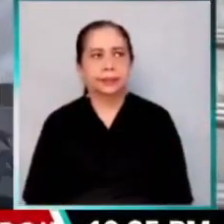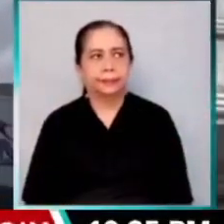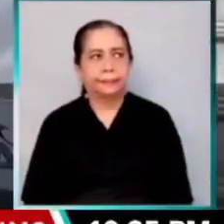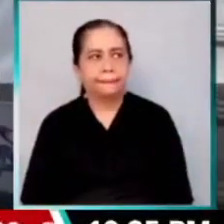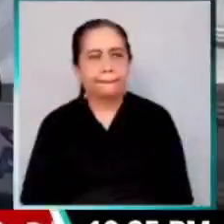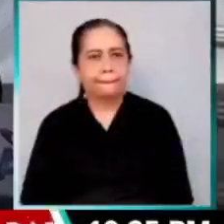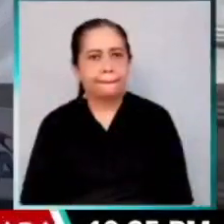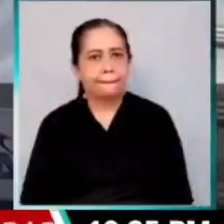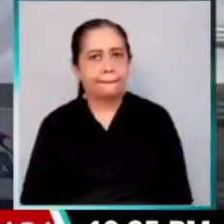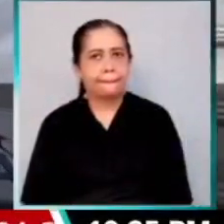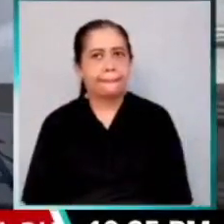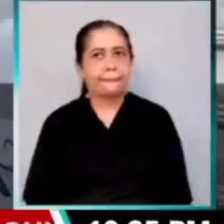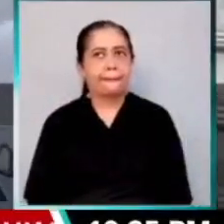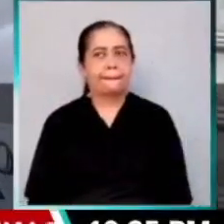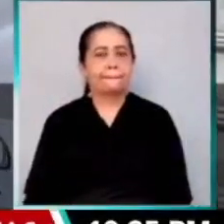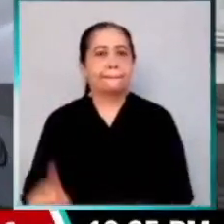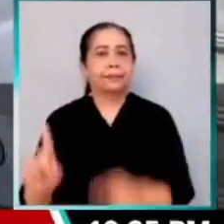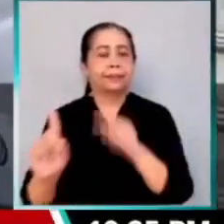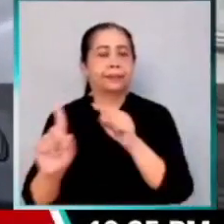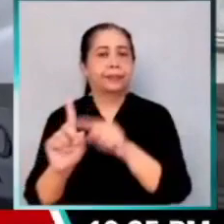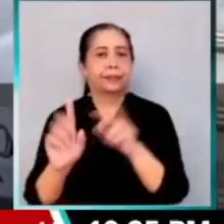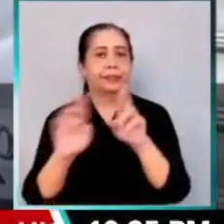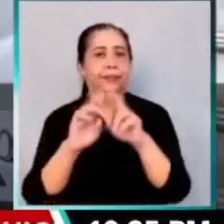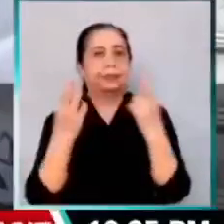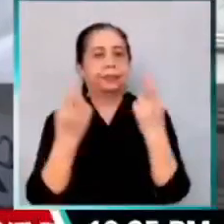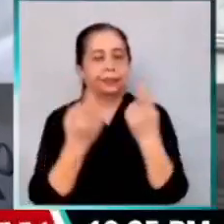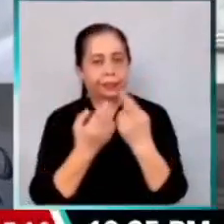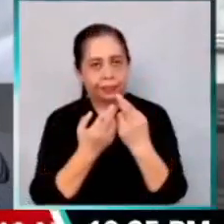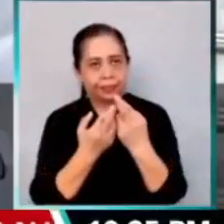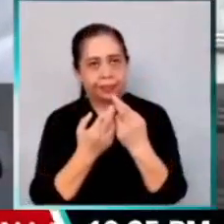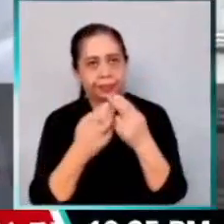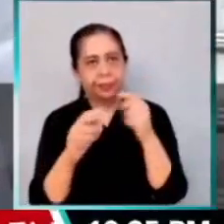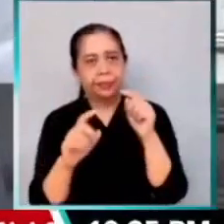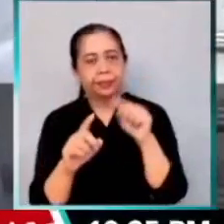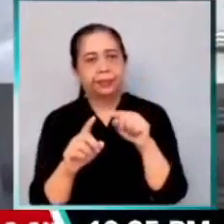isang relative nung